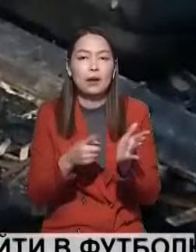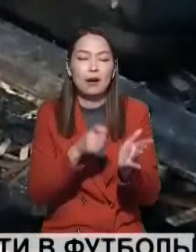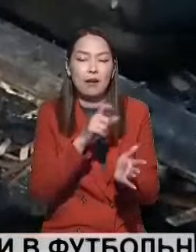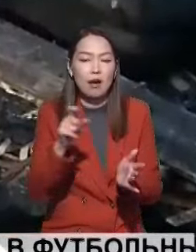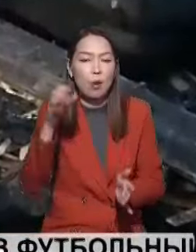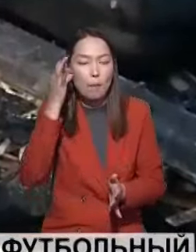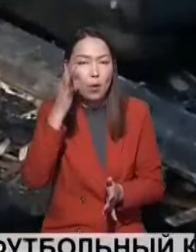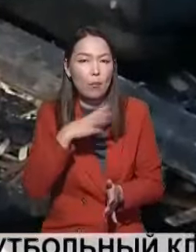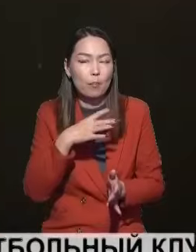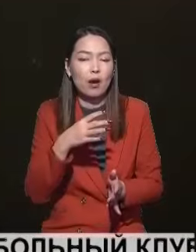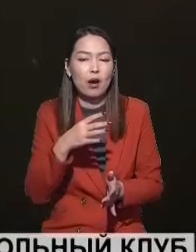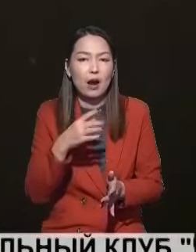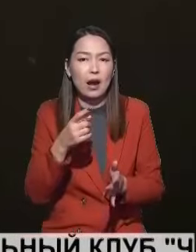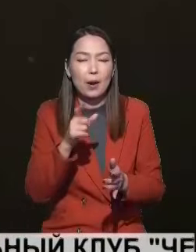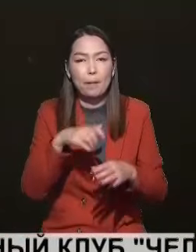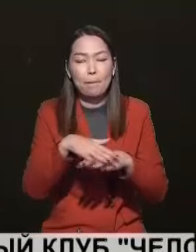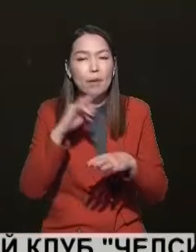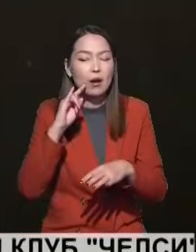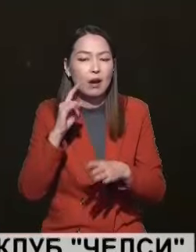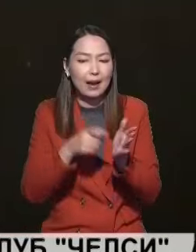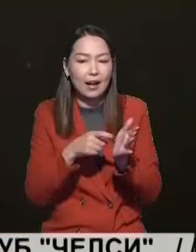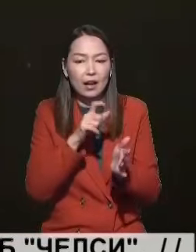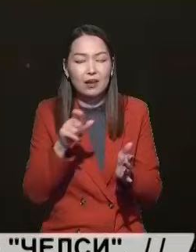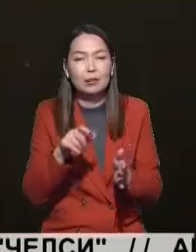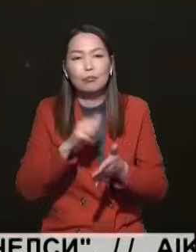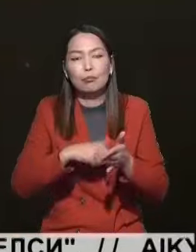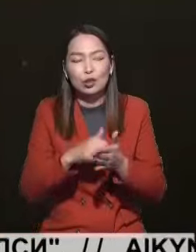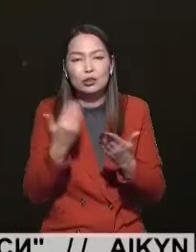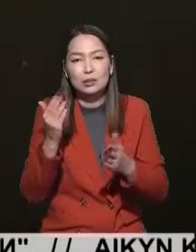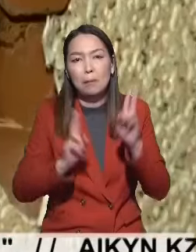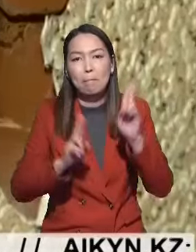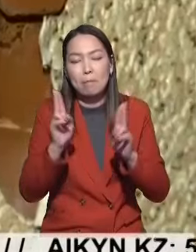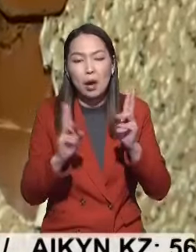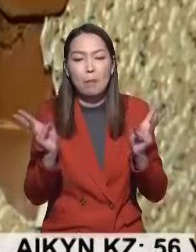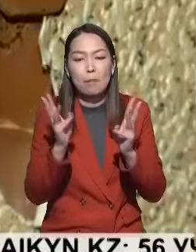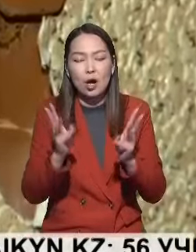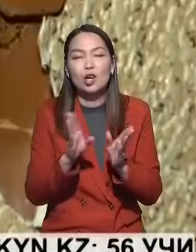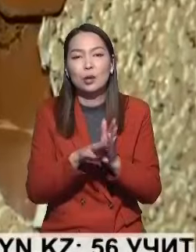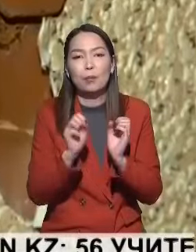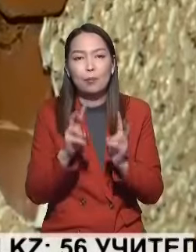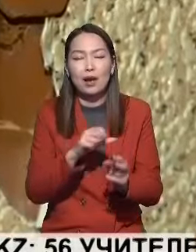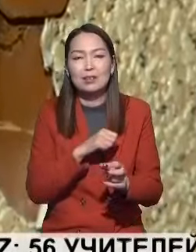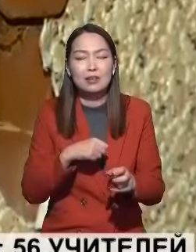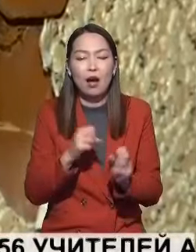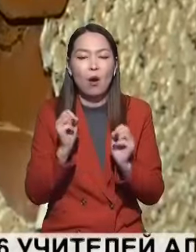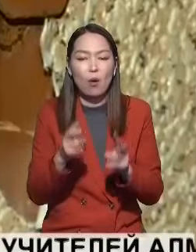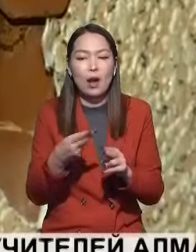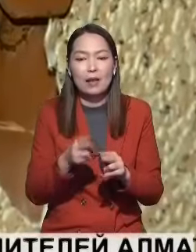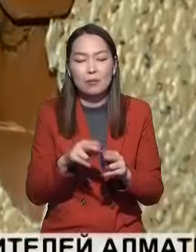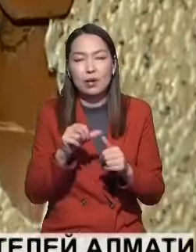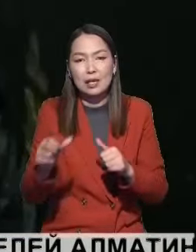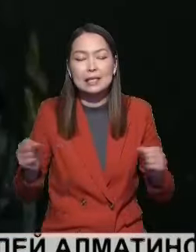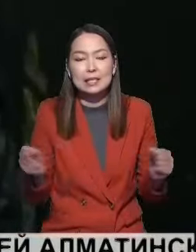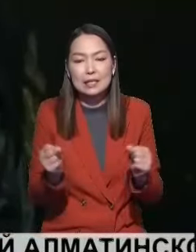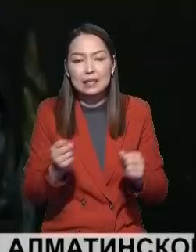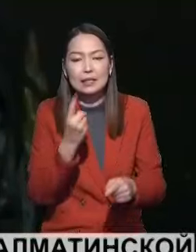спасатели. Почти во всех случаях причиной стало несоблюдение правил пожарной безопасности. Особенно опасны ошибки зимой.